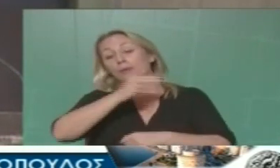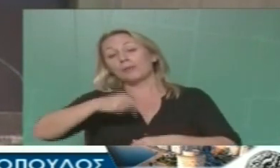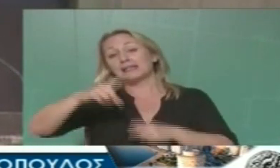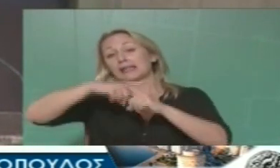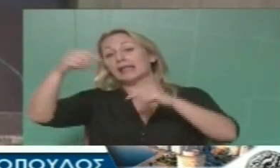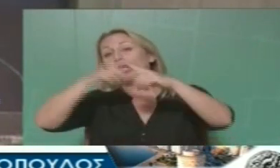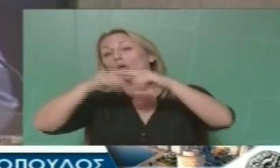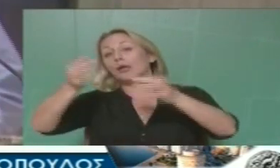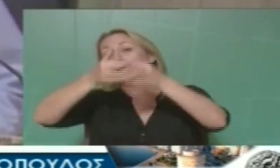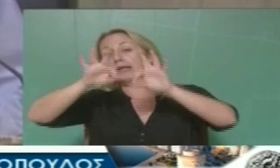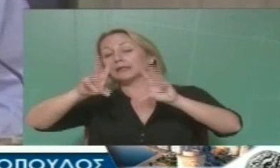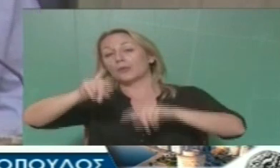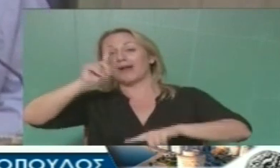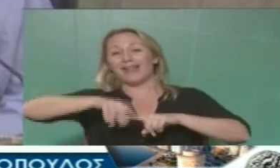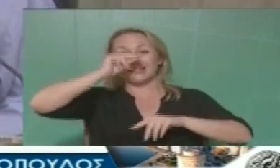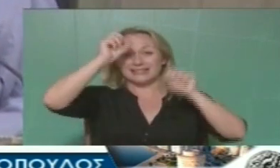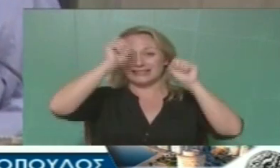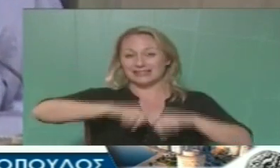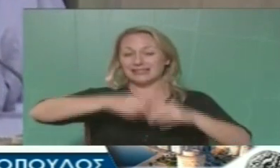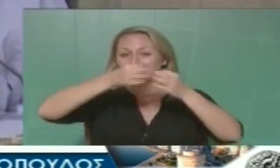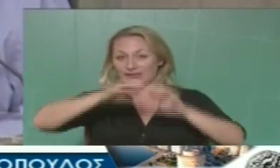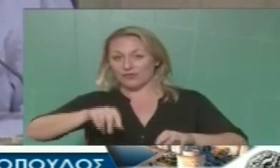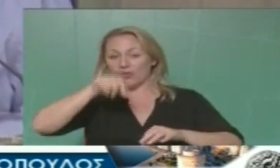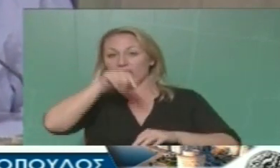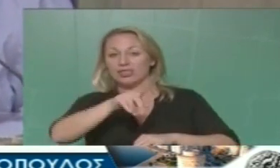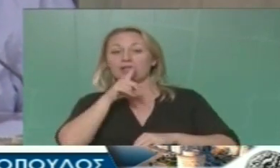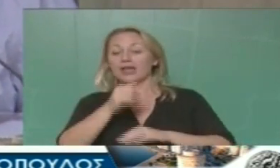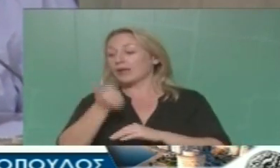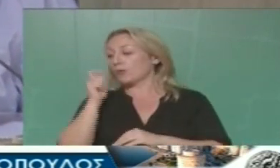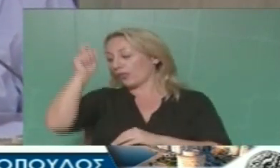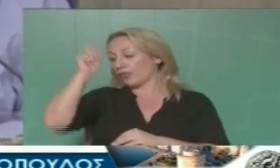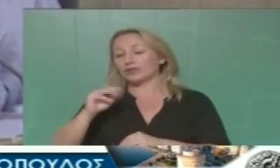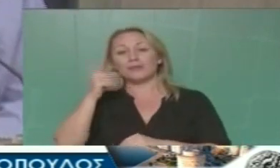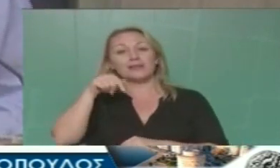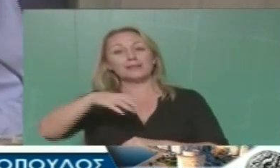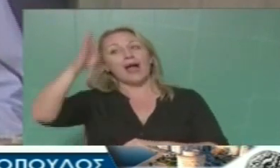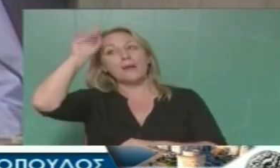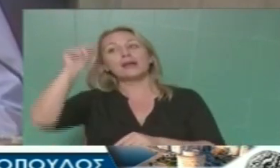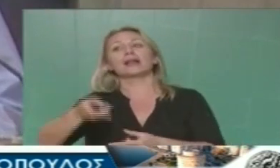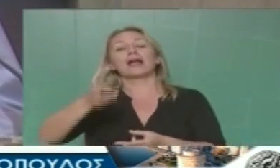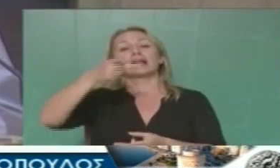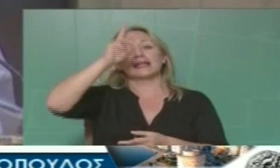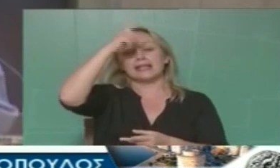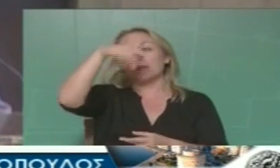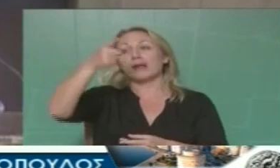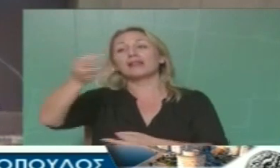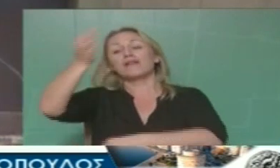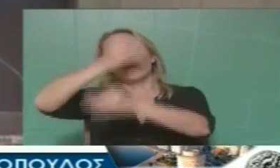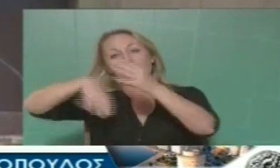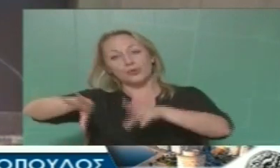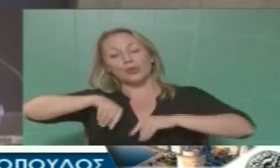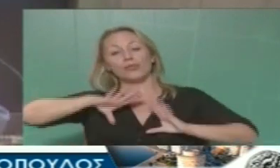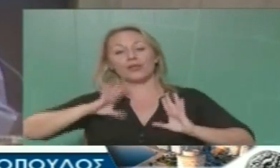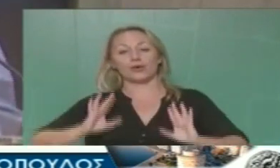ατοϊκή για τη Συμφωνία των Πρεσπών και προχθές μόλις δήλωσε ότι κάναμε ό,τι μας λέγανε οι Αμερικάνοι και οι Γερμανοί. Αν το αποδέχονται, να μας το